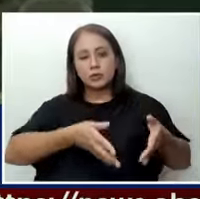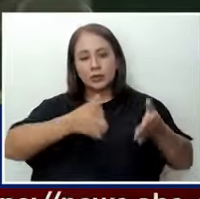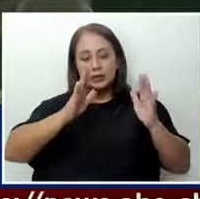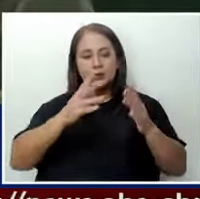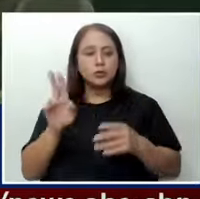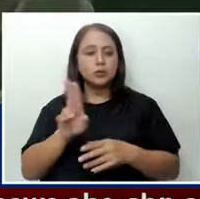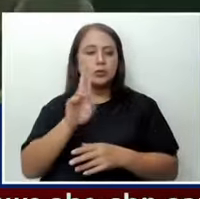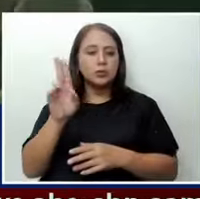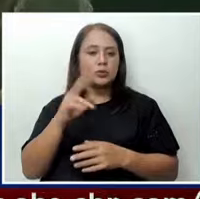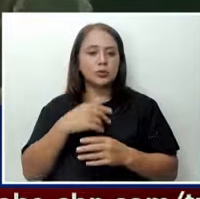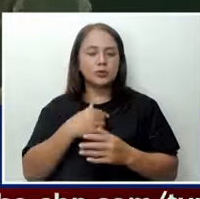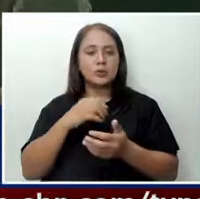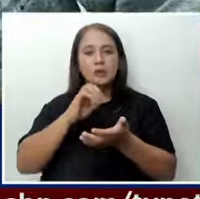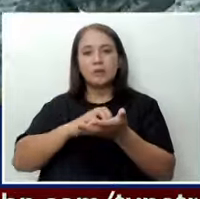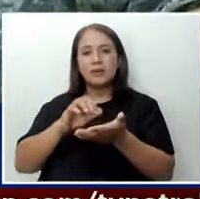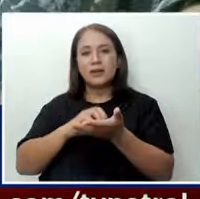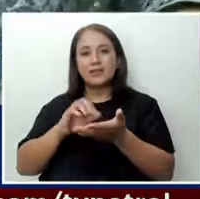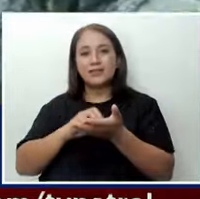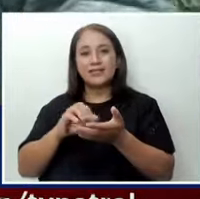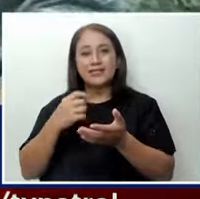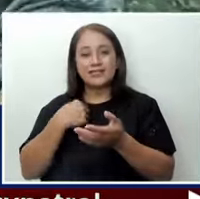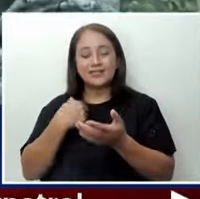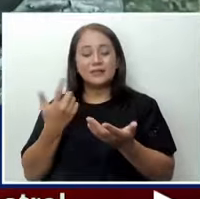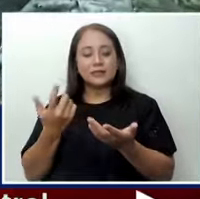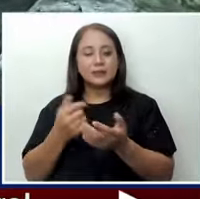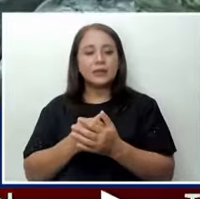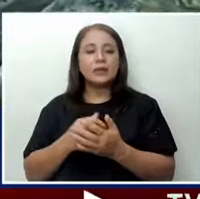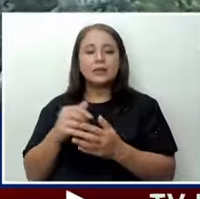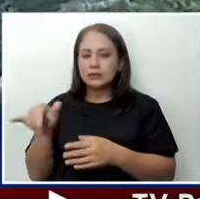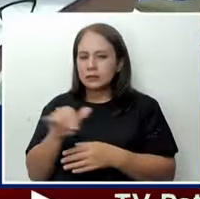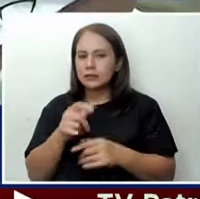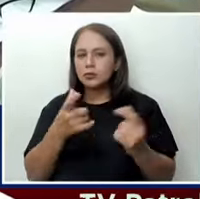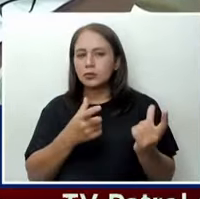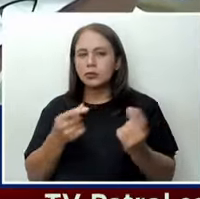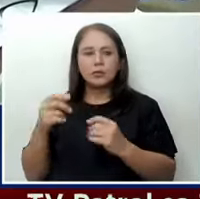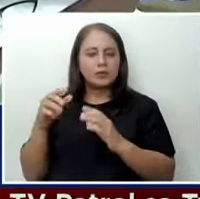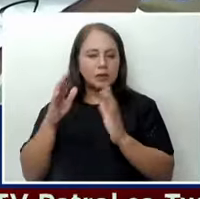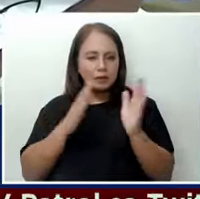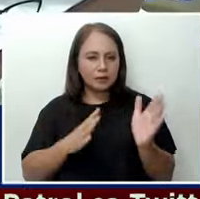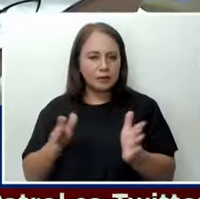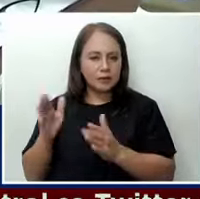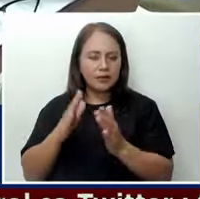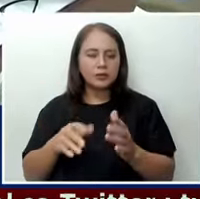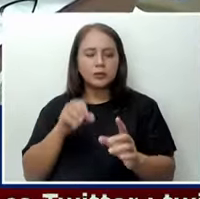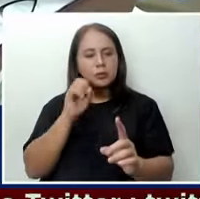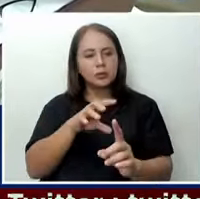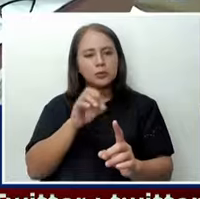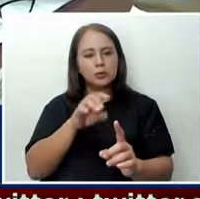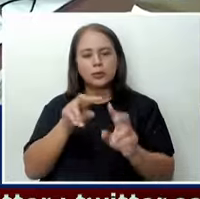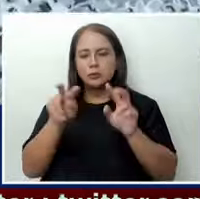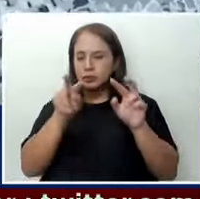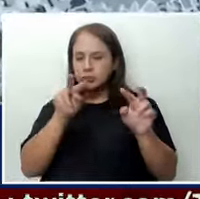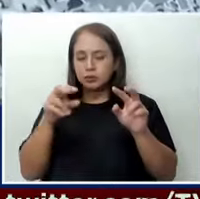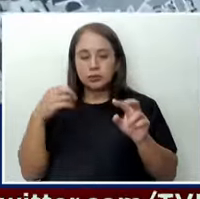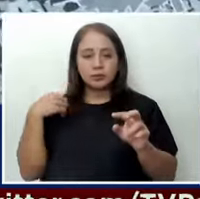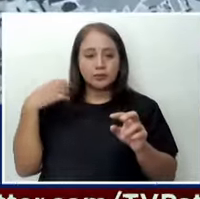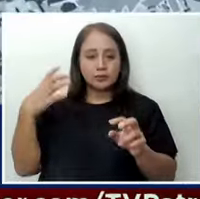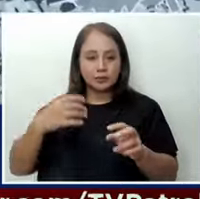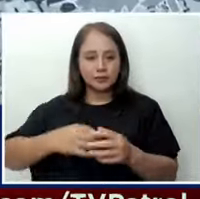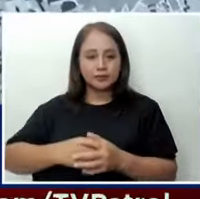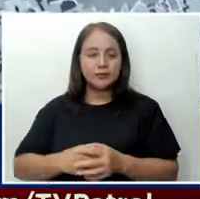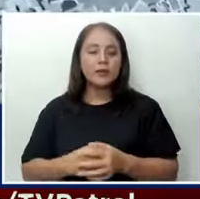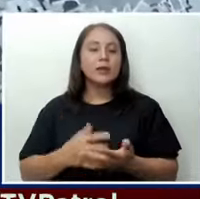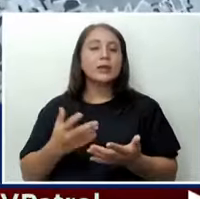sa balikatan exercises. Dito rin ginagawa ang mga planning, briefing at monitoring ng mga opisyal. Ang